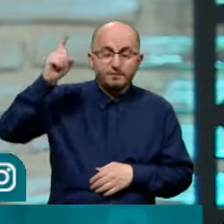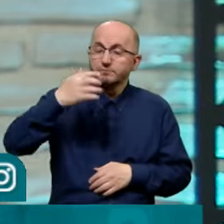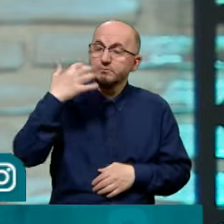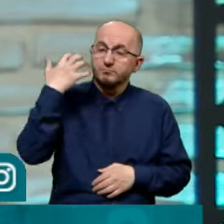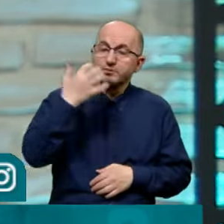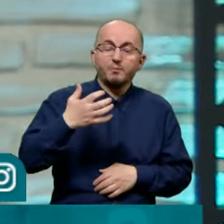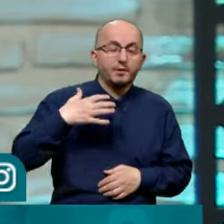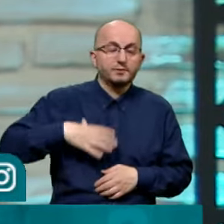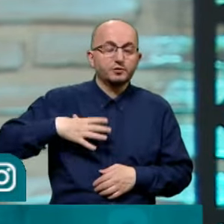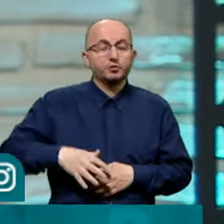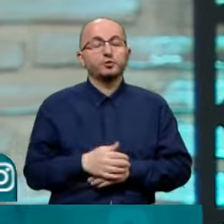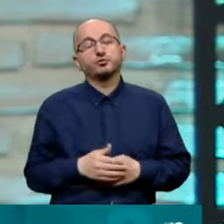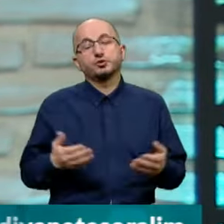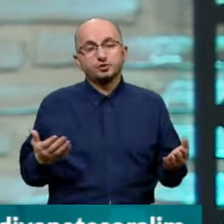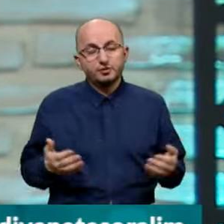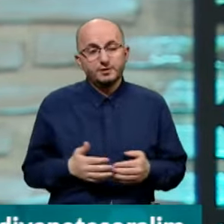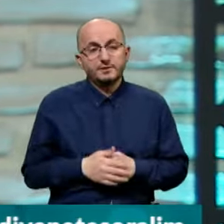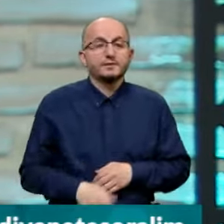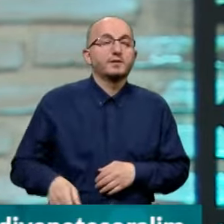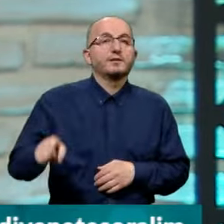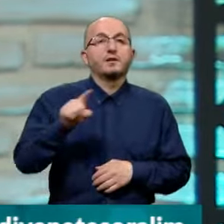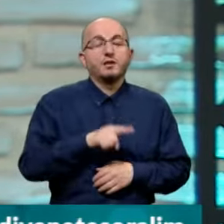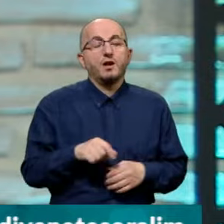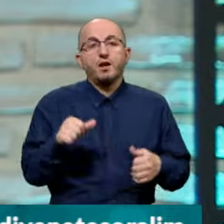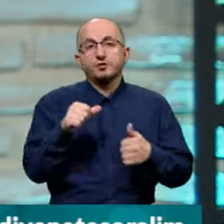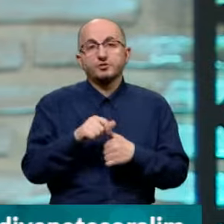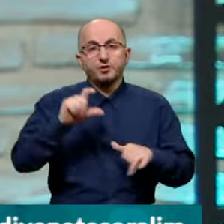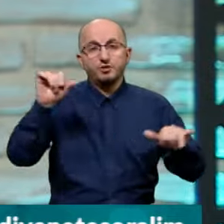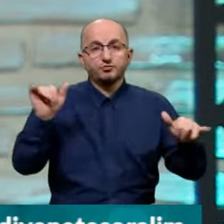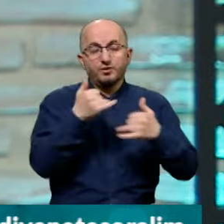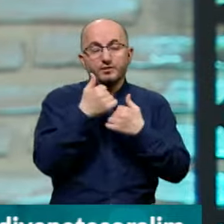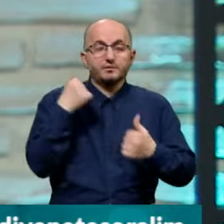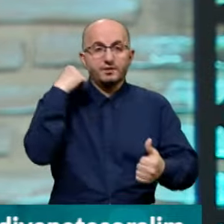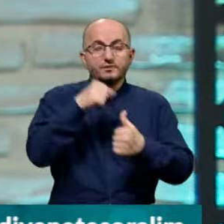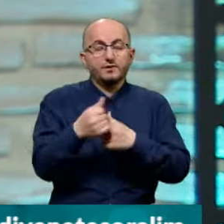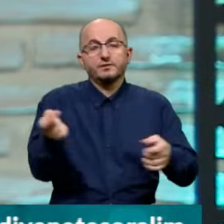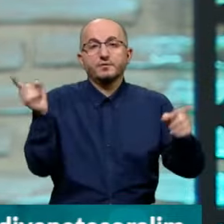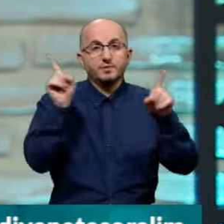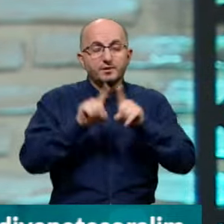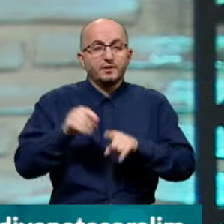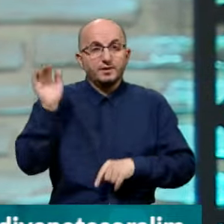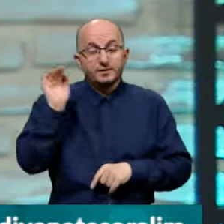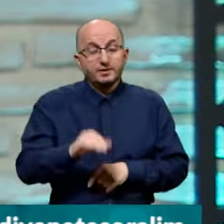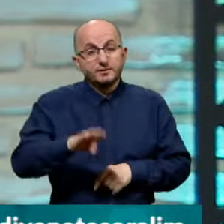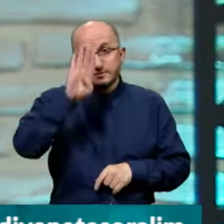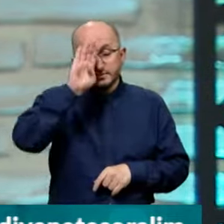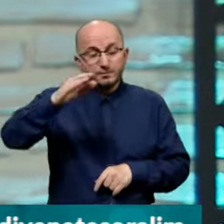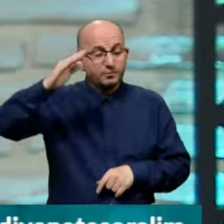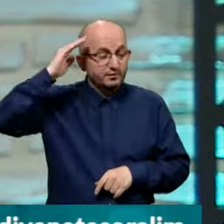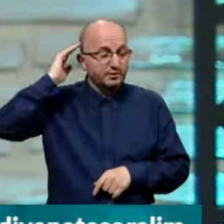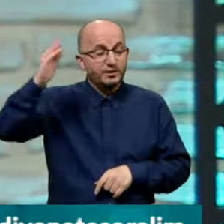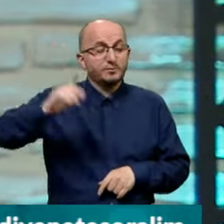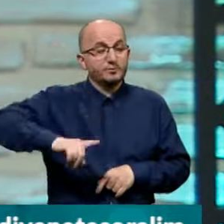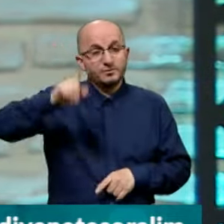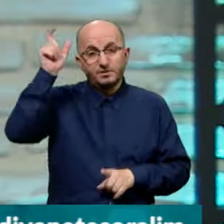rahmet diliyoruz. İnşallah sizlerle, eşiyle cennette tekraren bir araya gelir. İstanbul'a selam ediyoruz. Allah'a